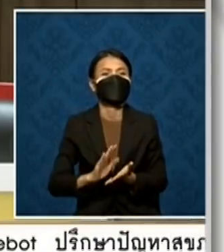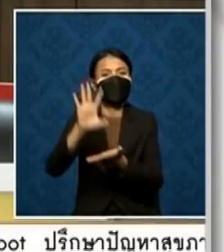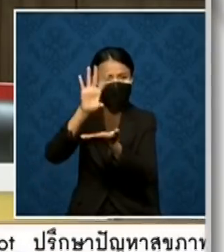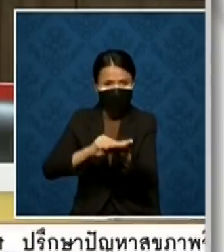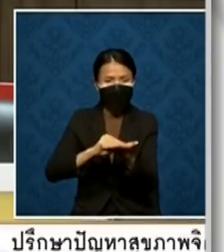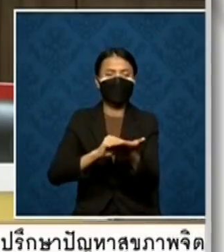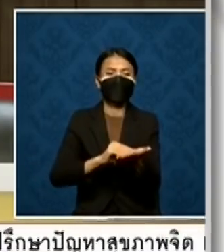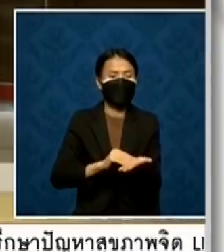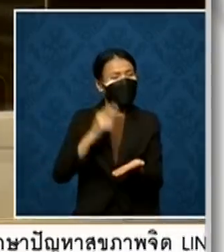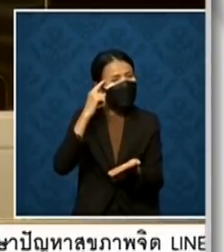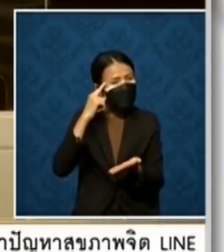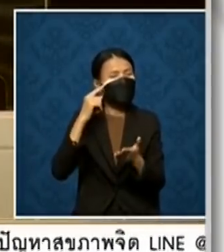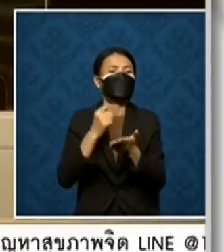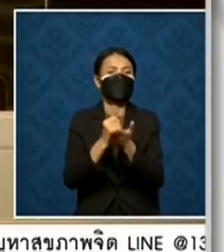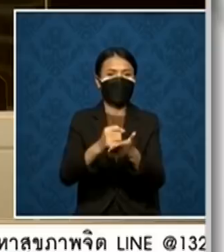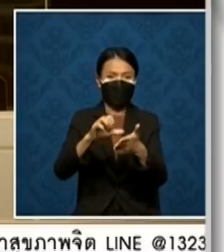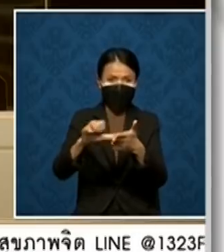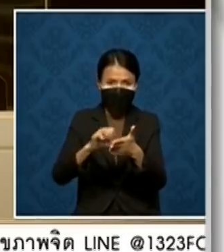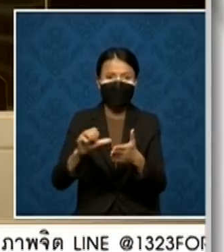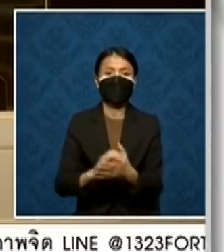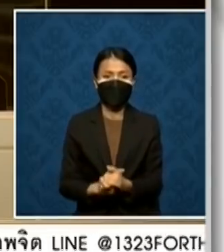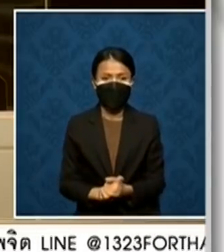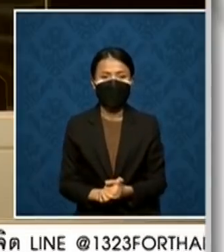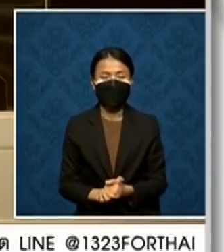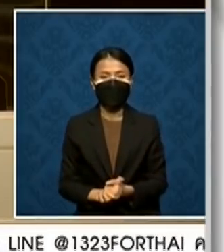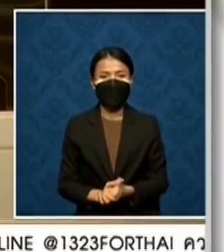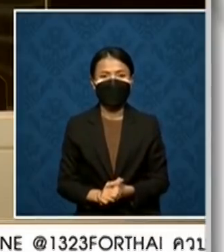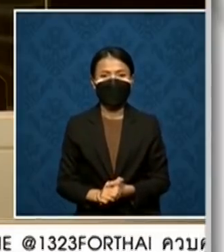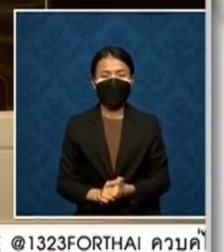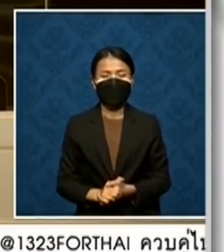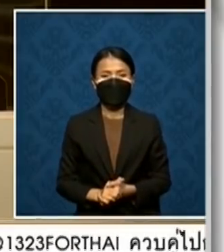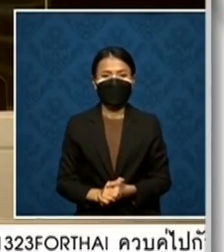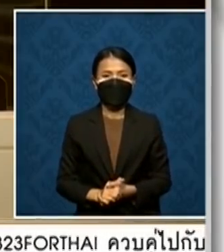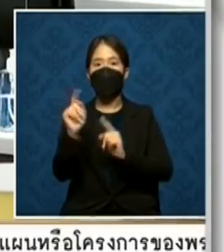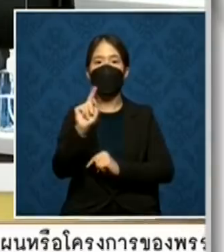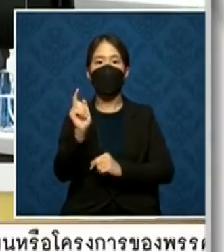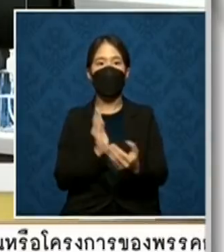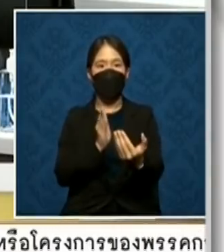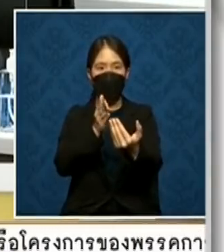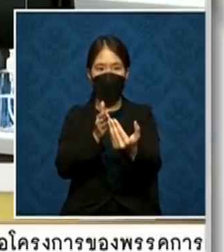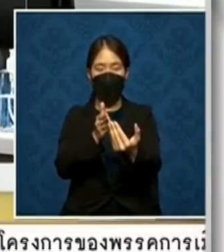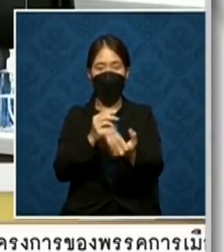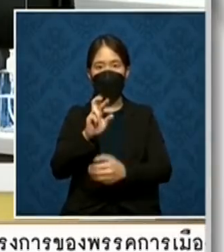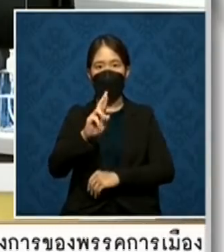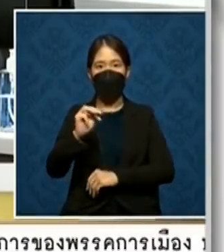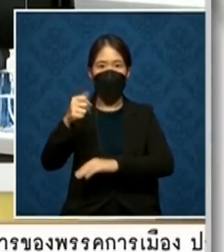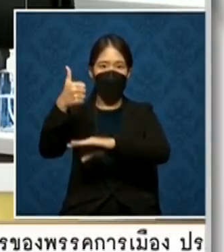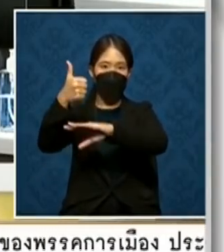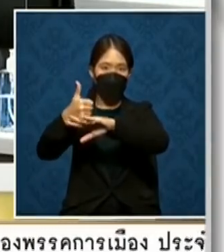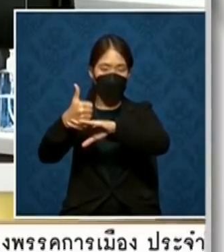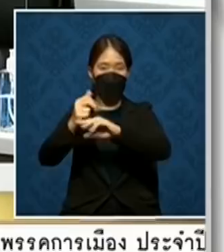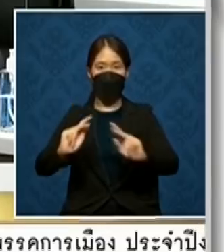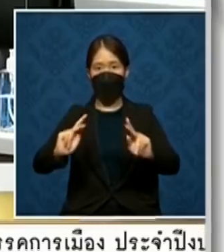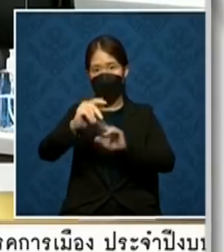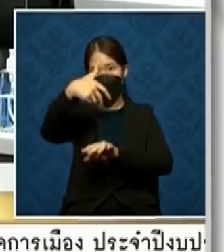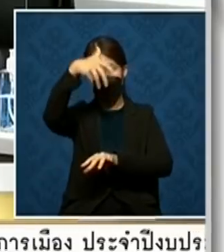มนัสนะครับเพื่อไทยไม่เห็นด้วยนะครับมันก็เป็นแข่งกันเรื่องงบกลางนะครับที่ทางเพื่อไทยเขาอยากจะโอนงบ